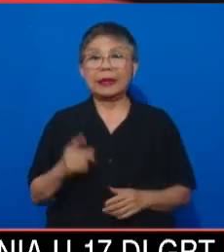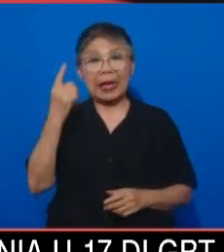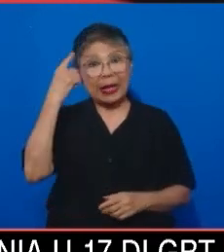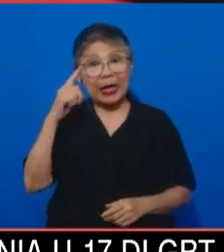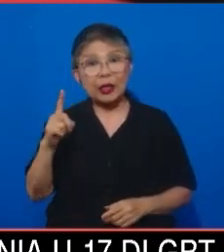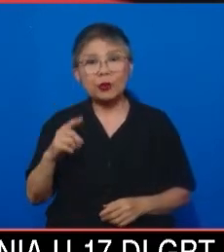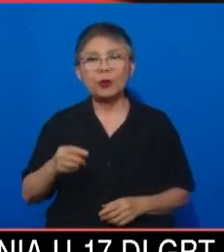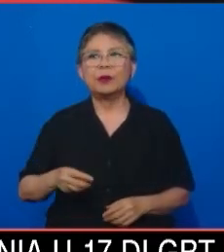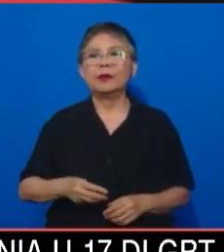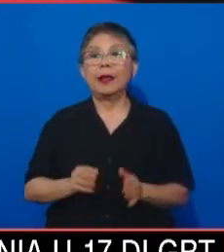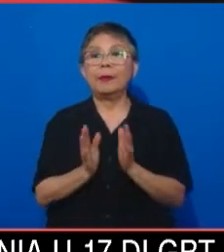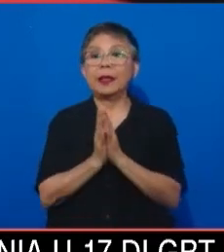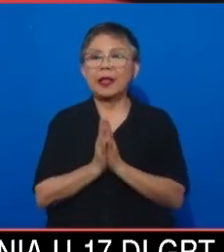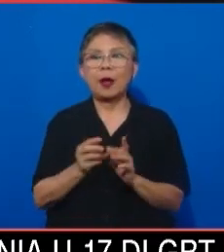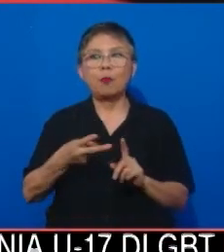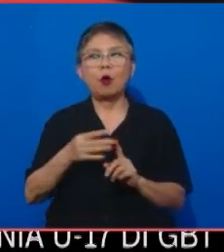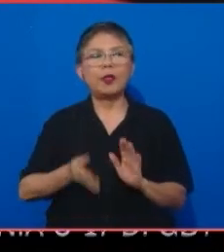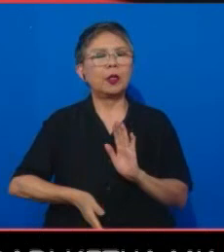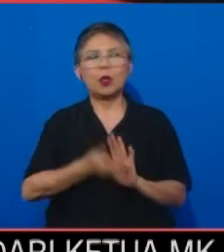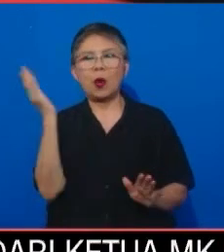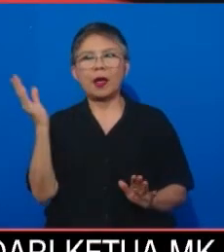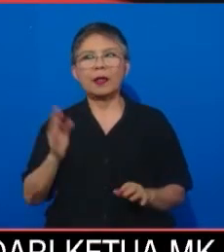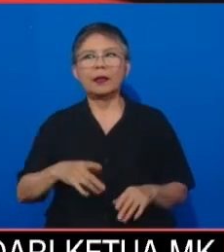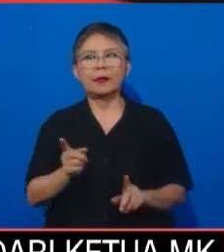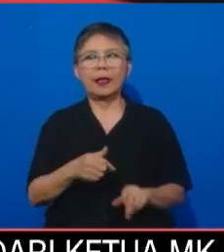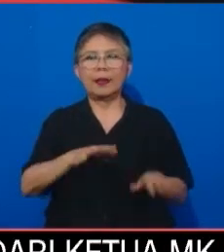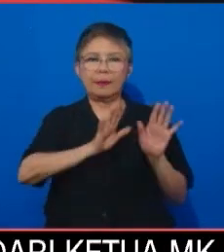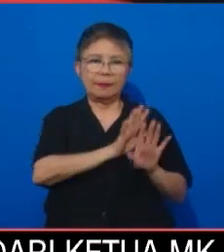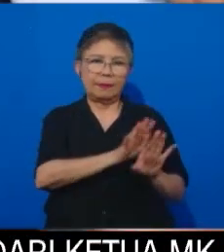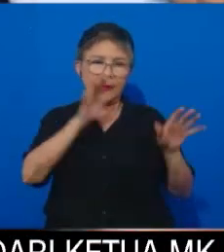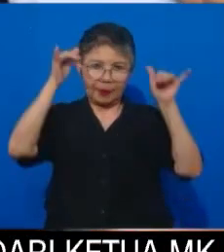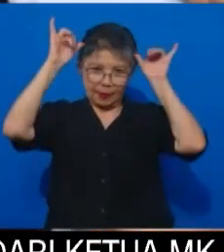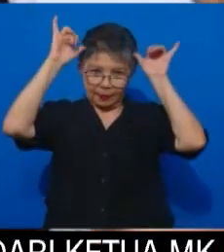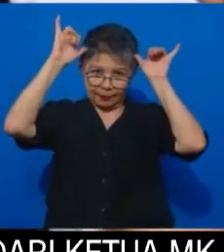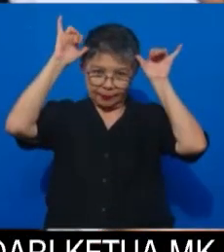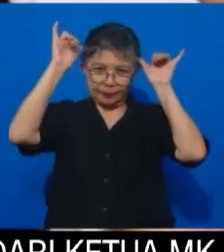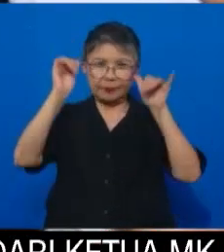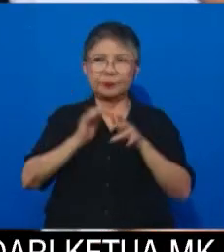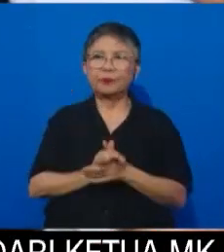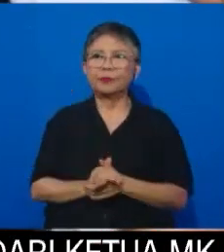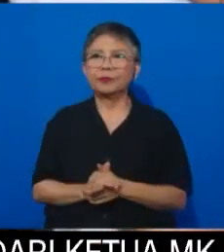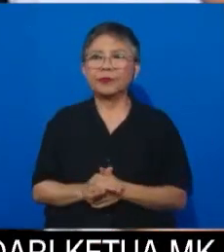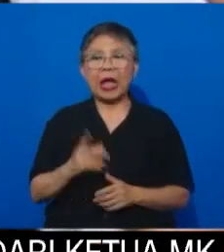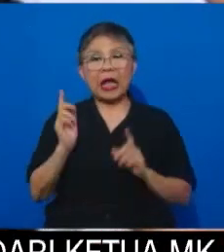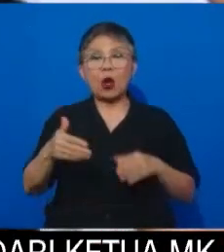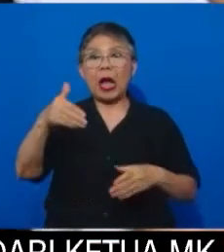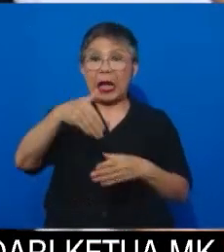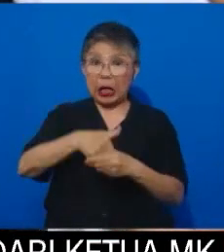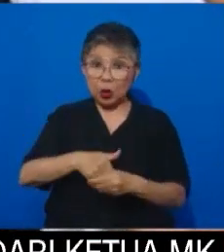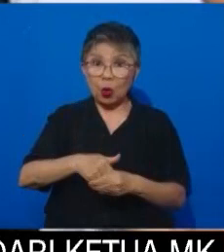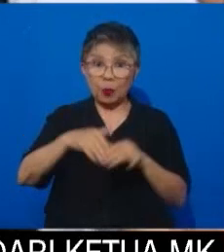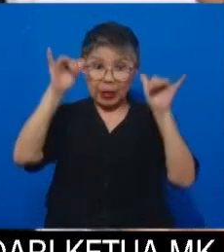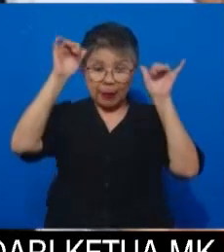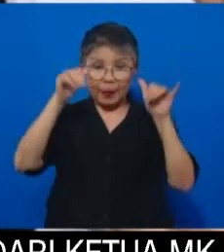itu Hasto meminta Bobi keluar dari partai. Ketika anggota partai memberikan